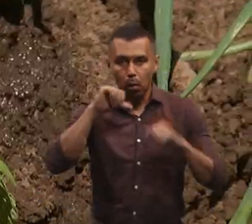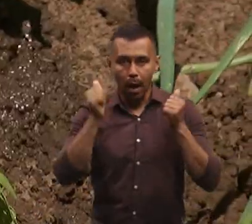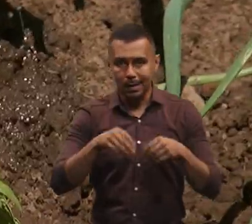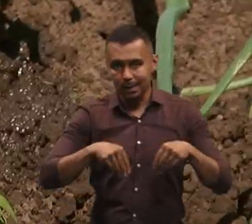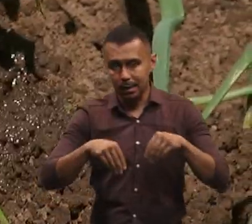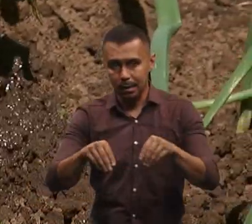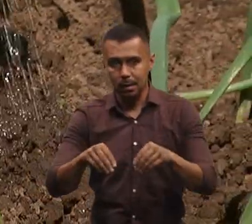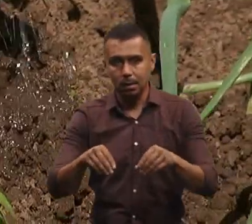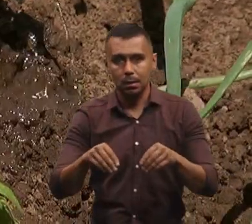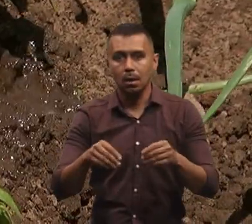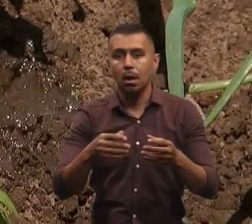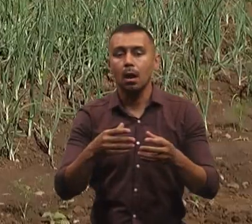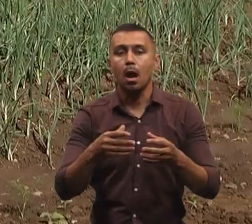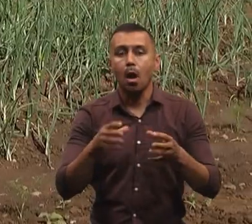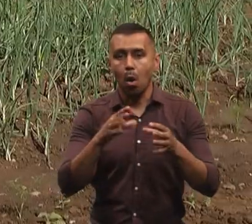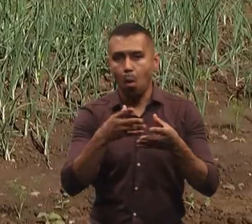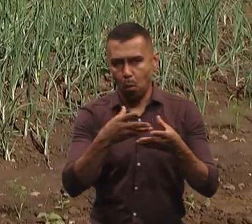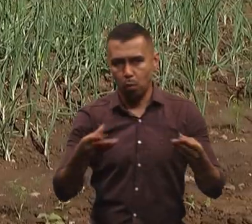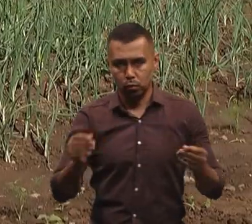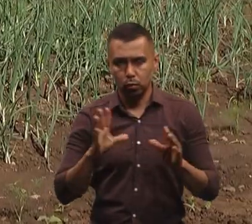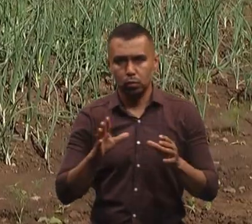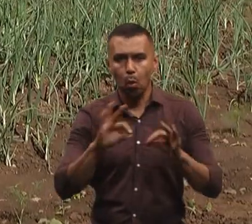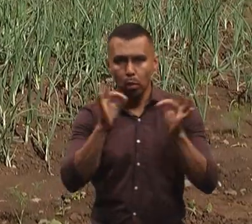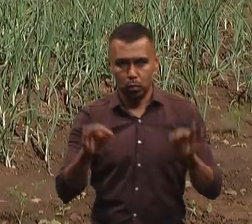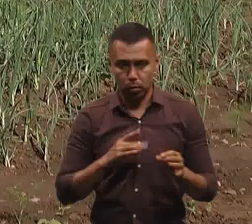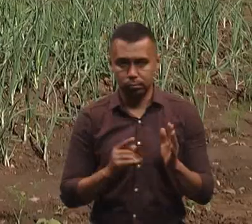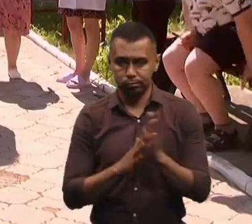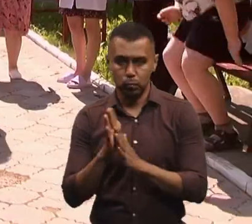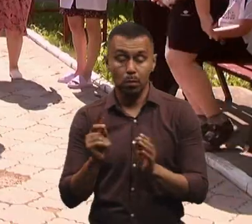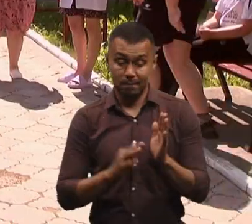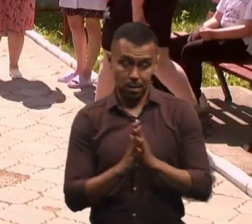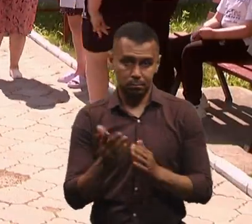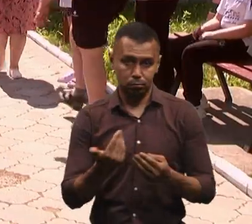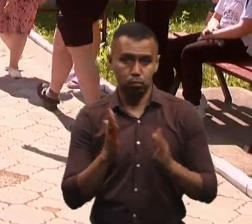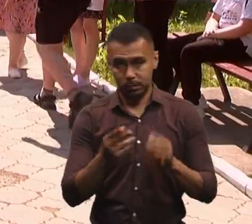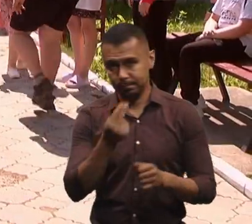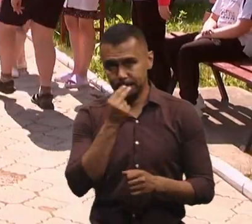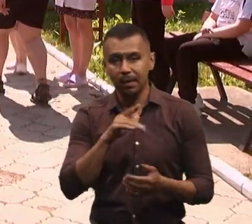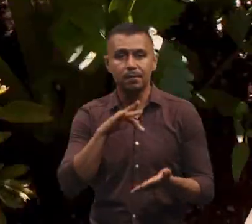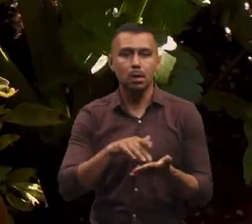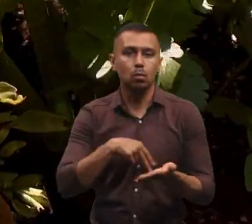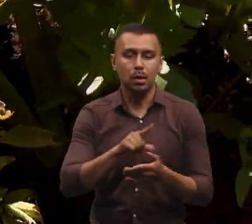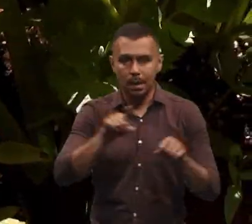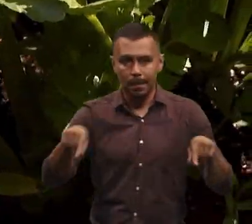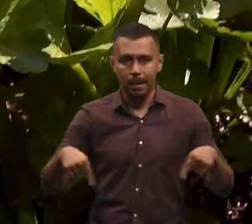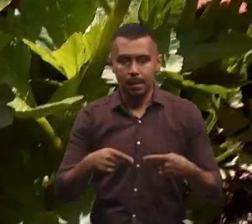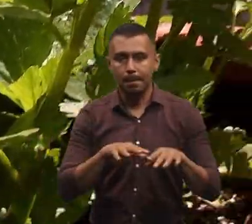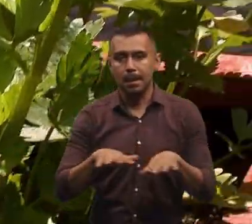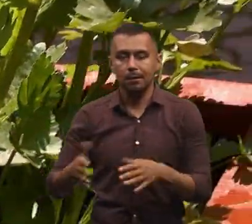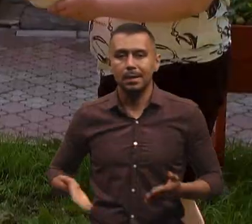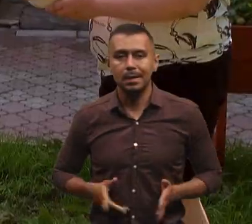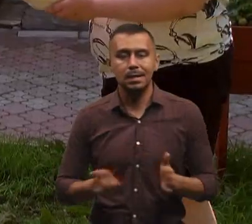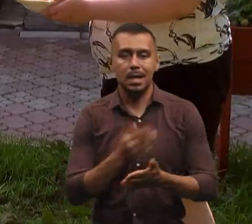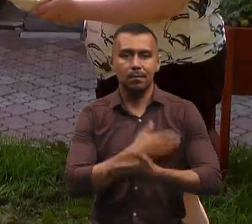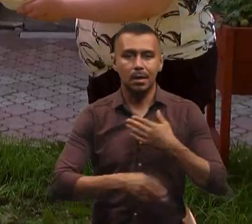Осінь буде врожай. Що ми виростили, нам та й дають. У центрі проходять реабілітацію місцеві діти з